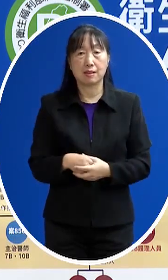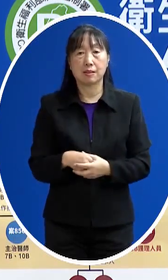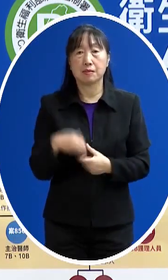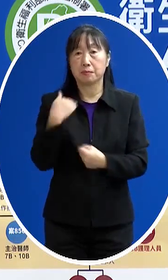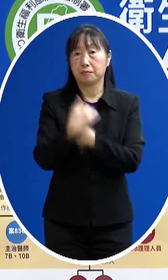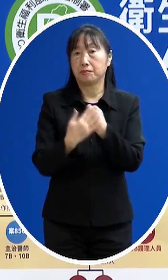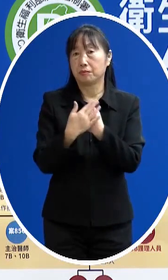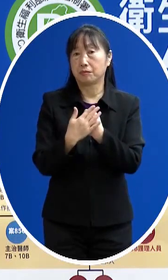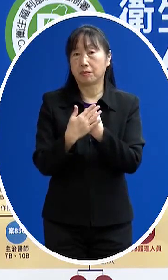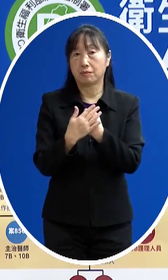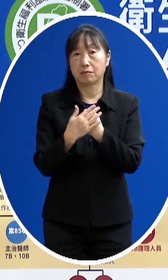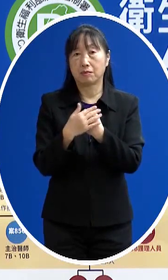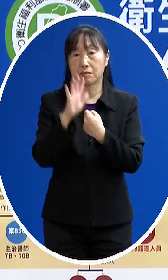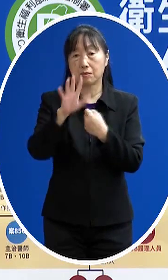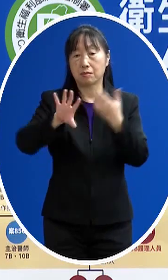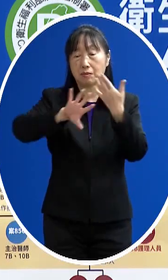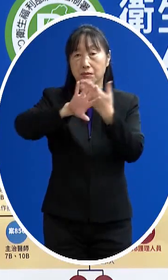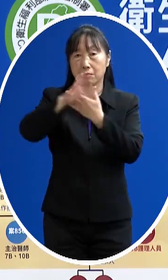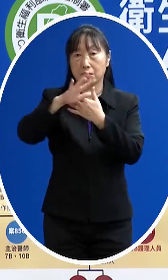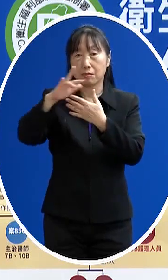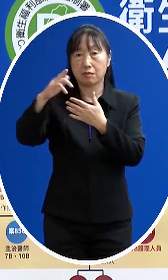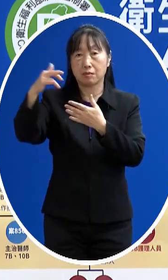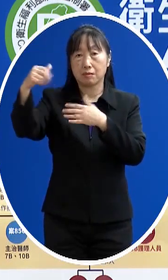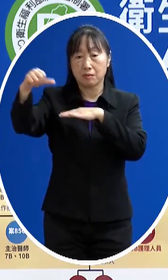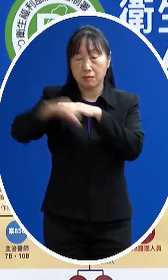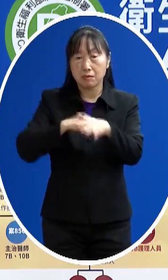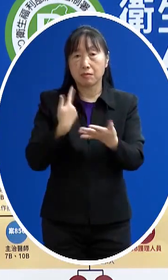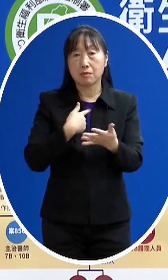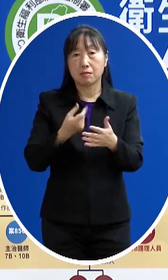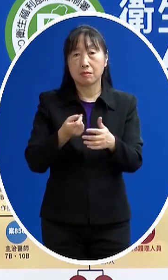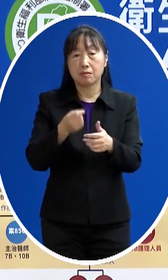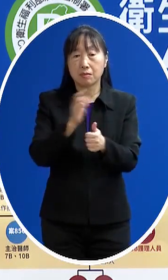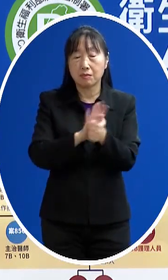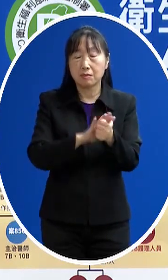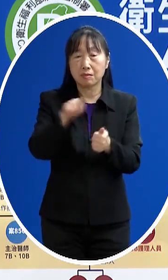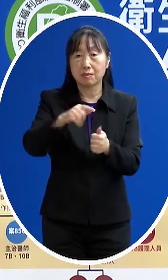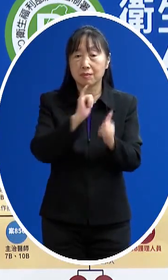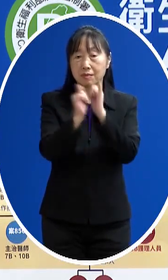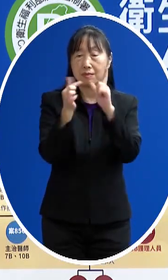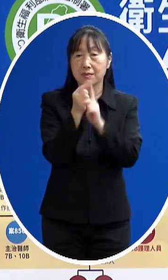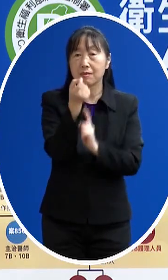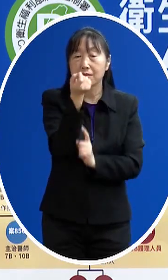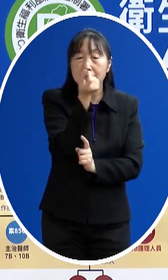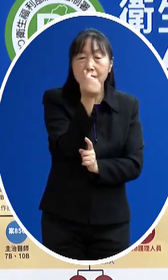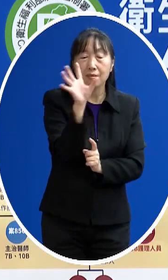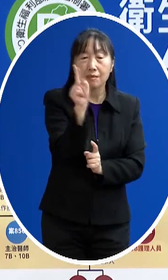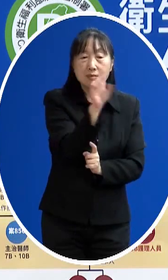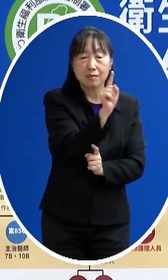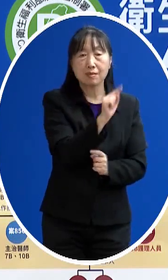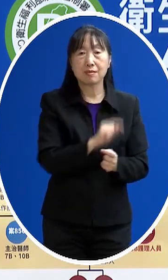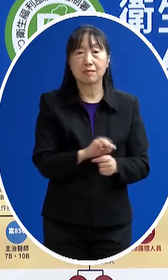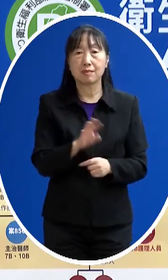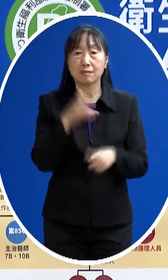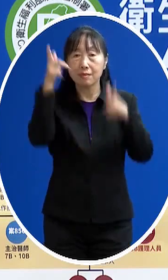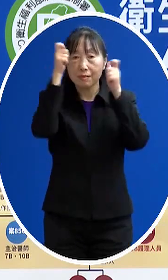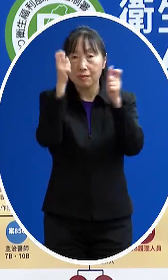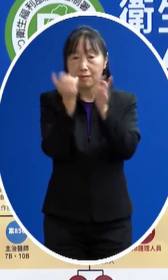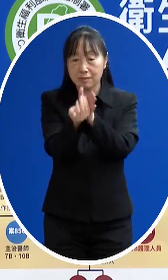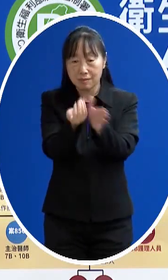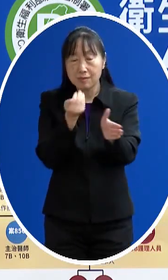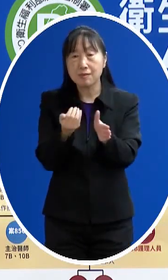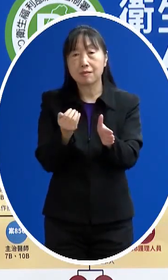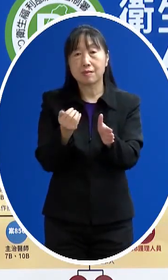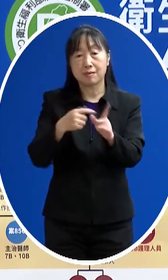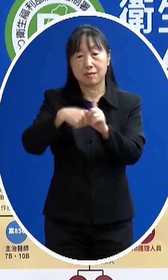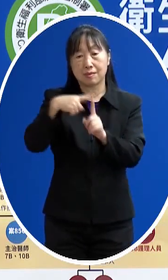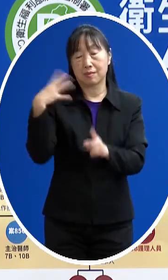在。有境外移入引发社区零星感染这样的一个情况，那在过年前也是在这个等